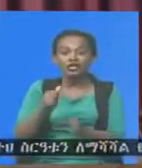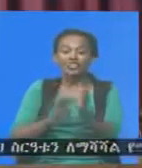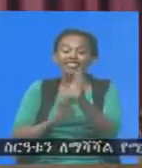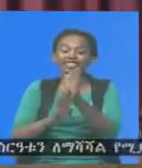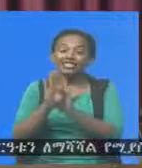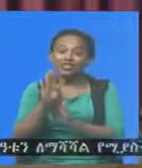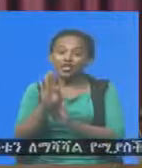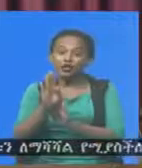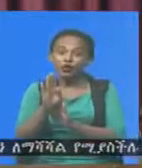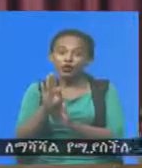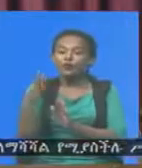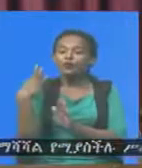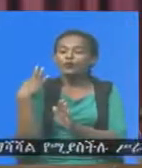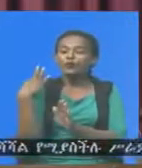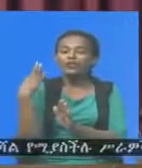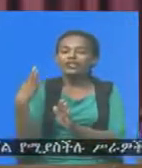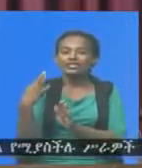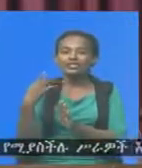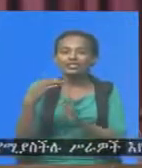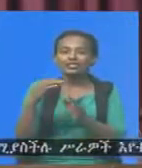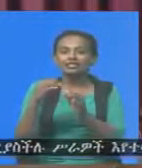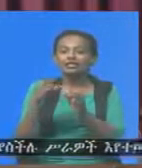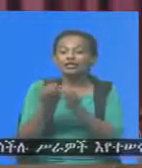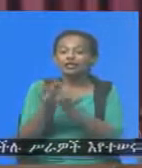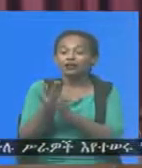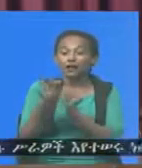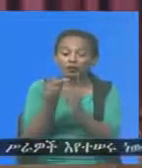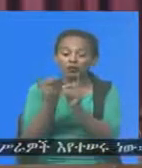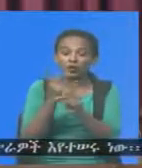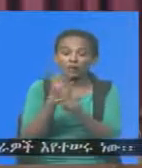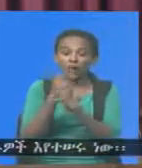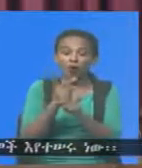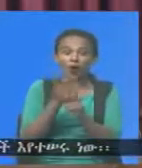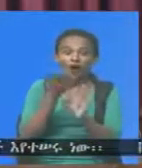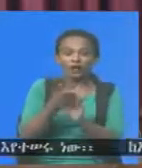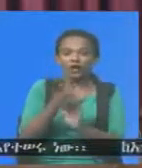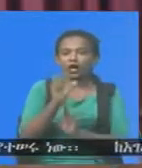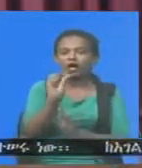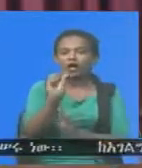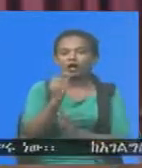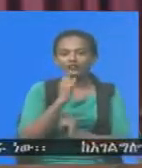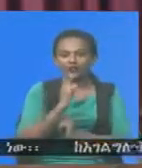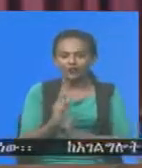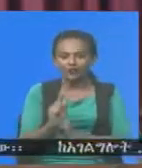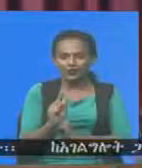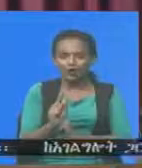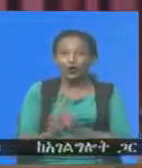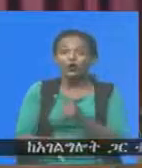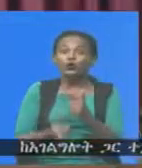እድገታቸው በግል ሴክተር ከመጠበቀው አንጻር አናሳ ነው። ሁለተኛ